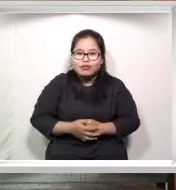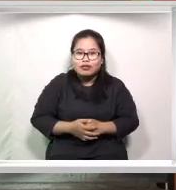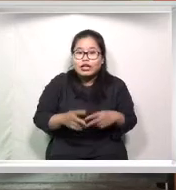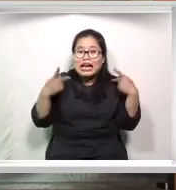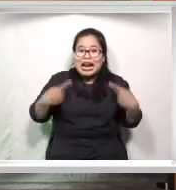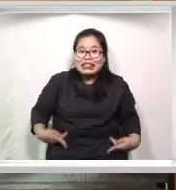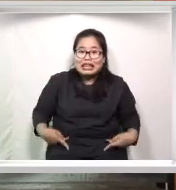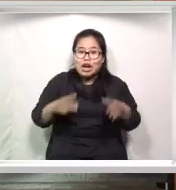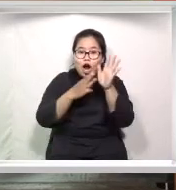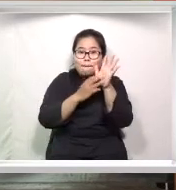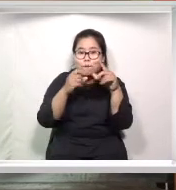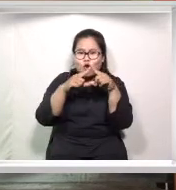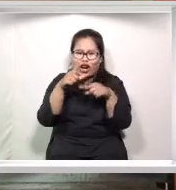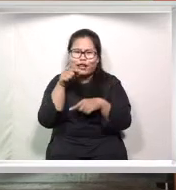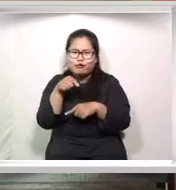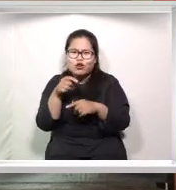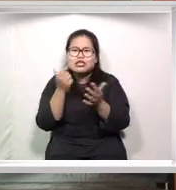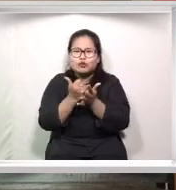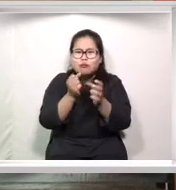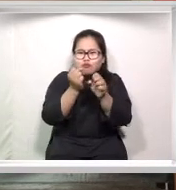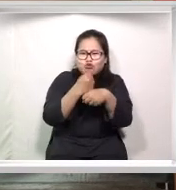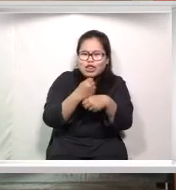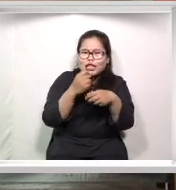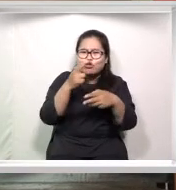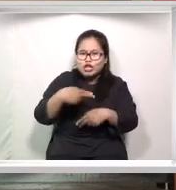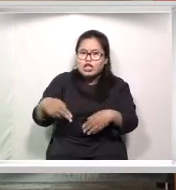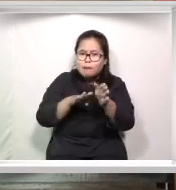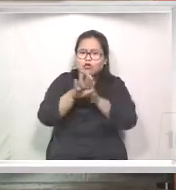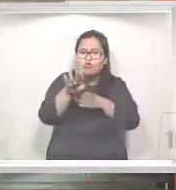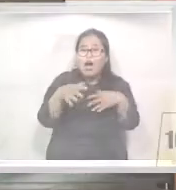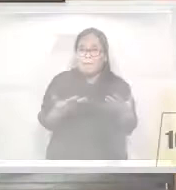Karakter moral yang akan membuat Indonesia maju antara lain,